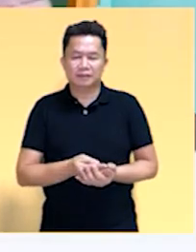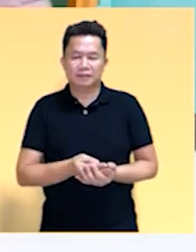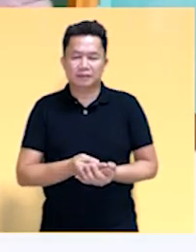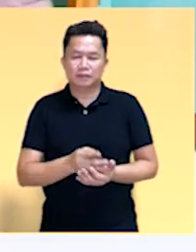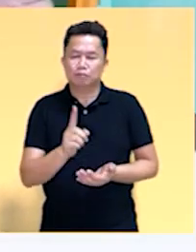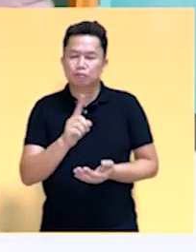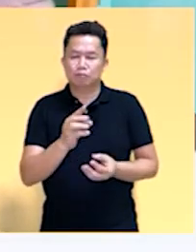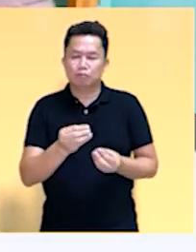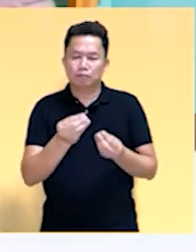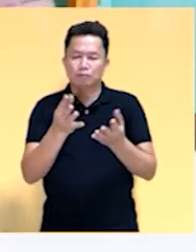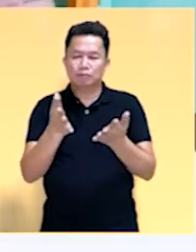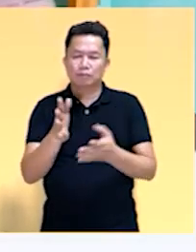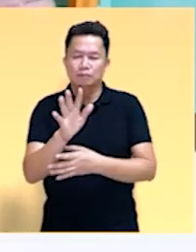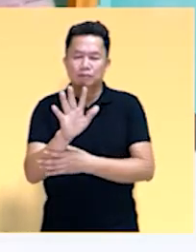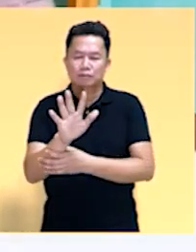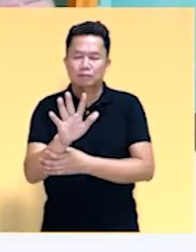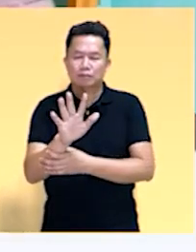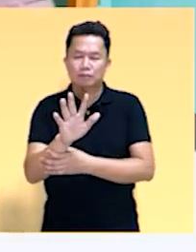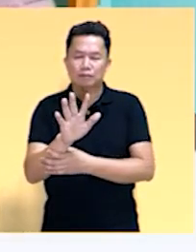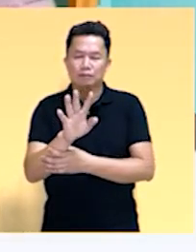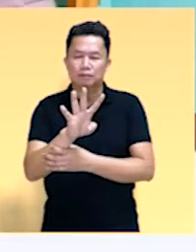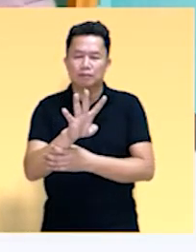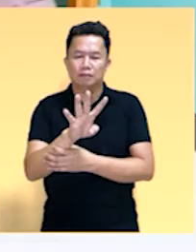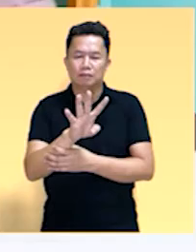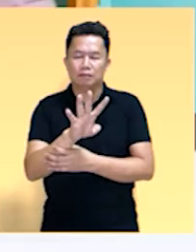What are given?